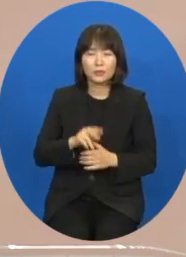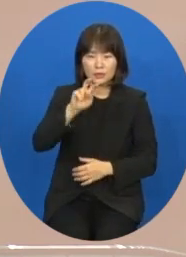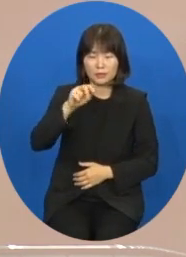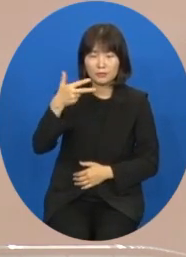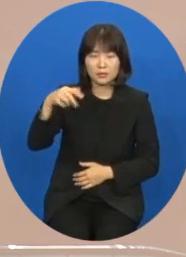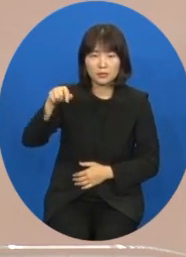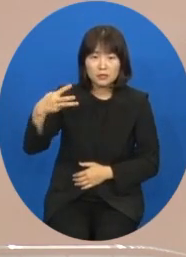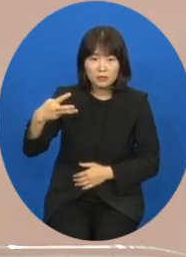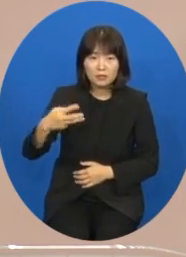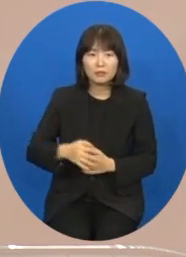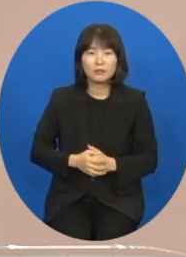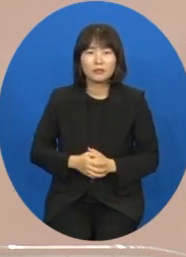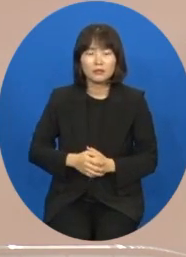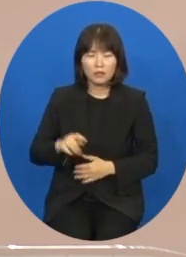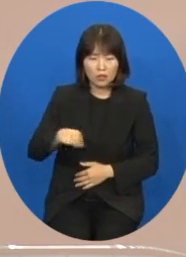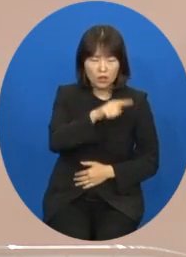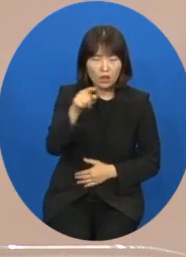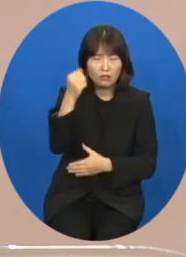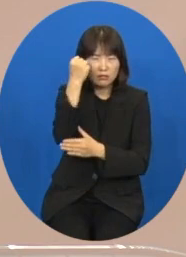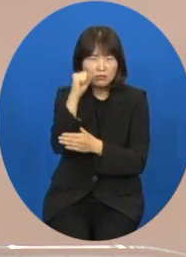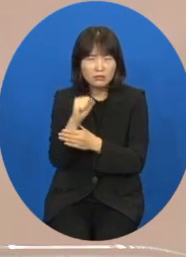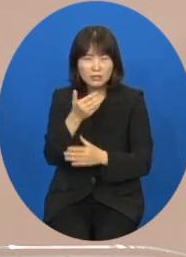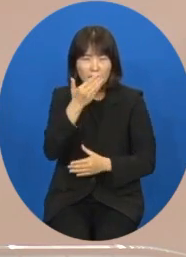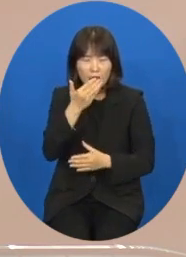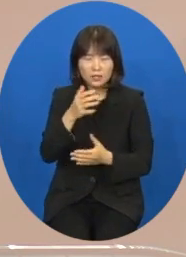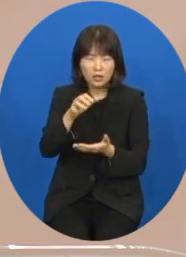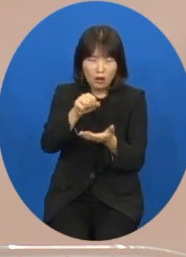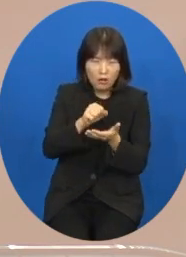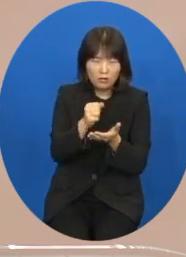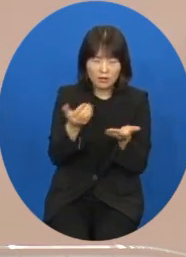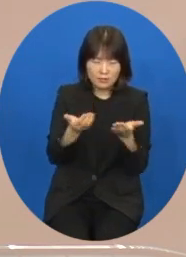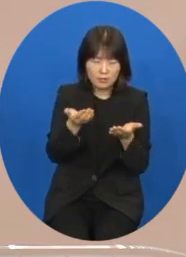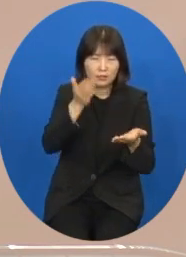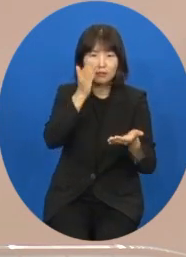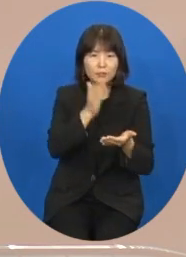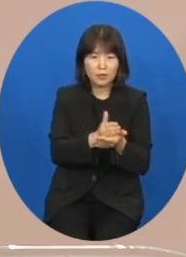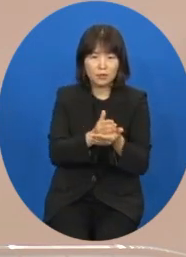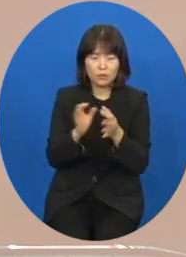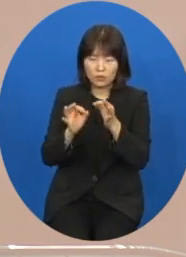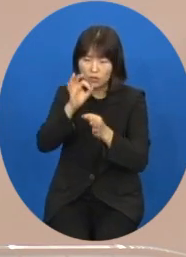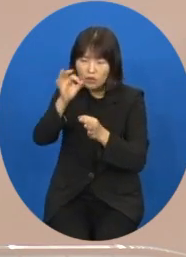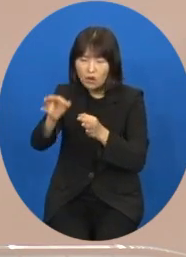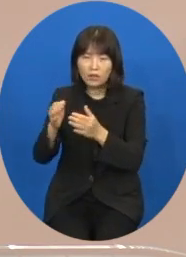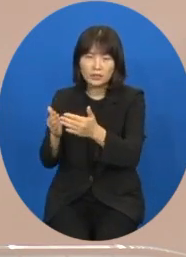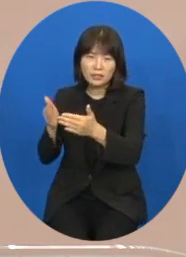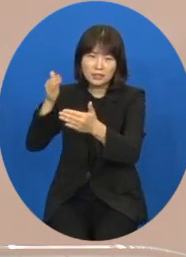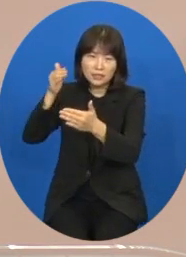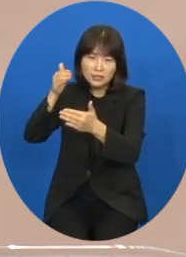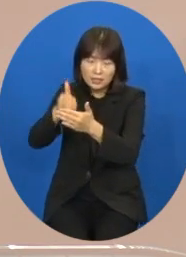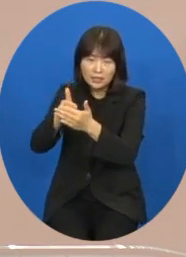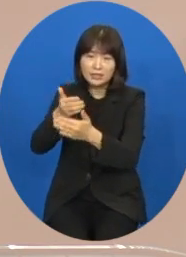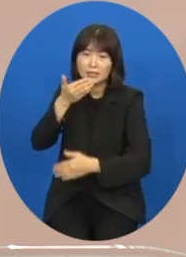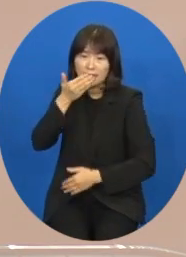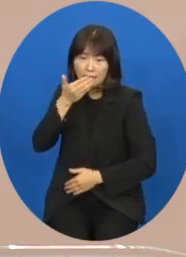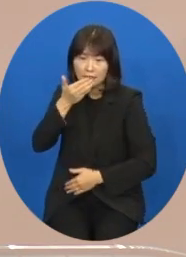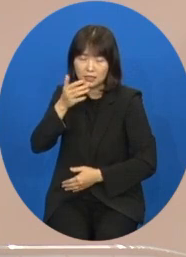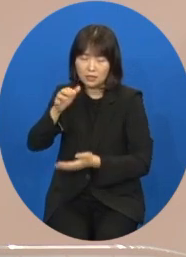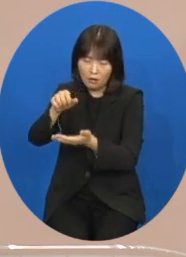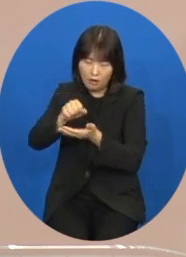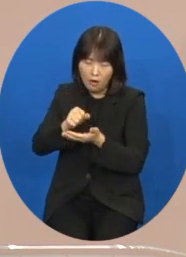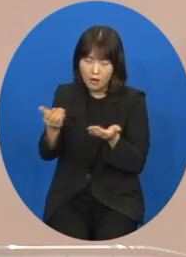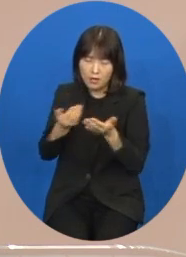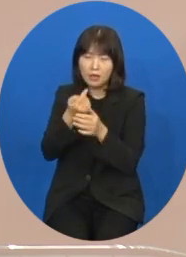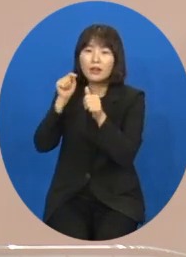27절에 썩어 없어질 양식을 얻으려고 일하지 말고 영생에 이르도록 남아있을 양식을